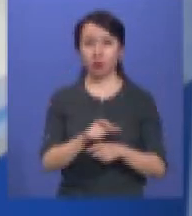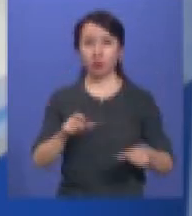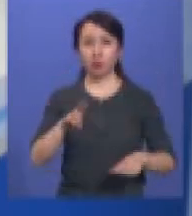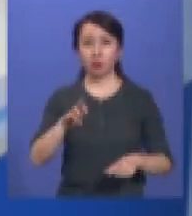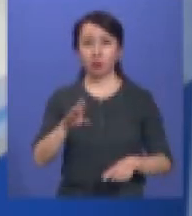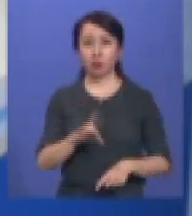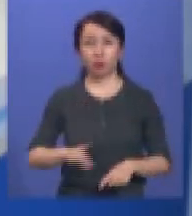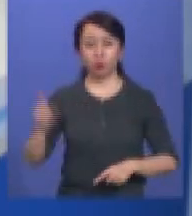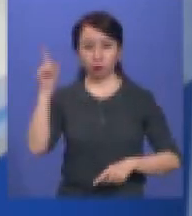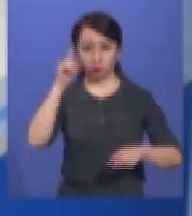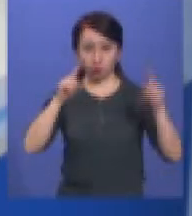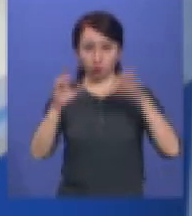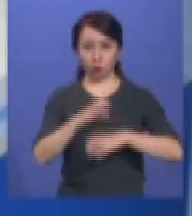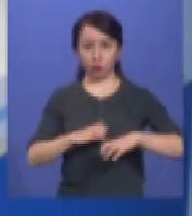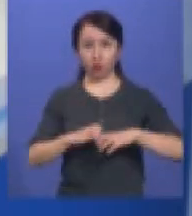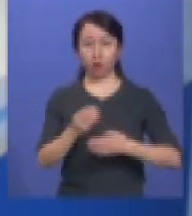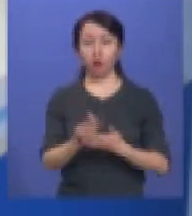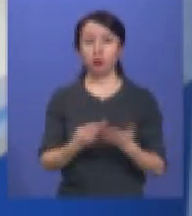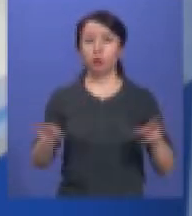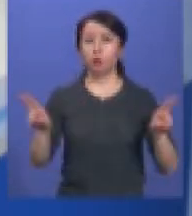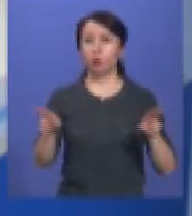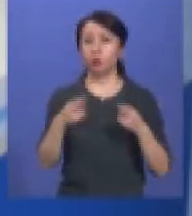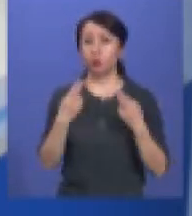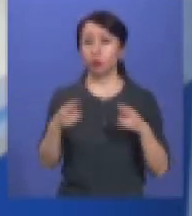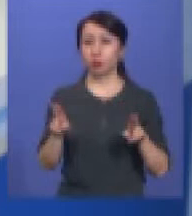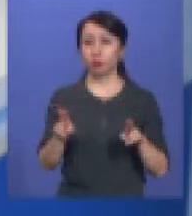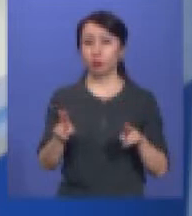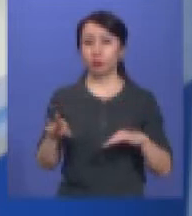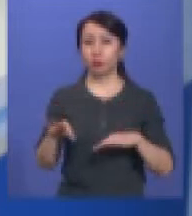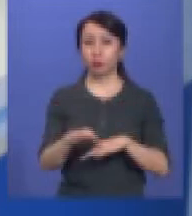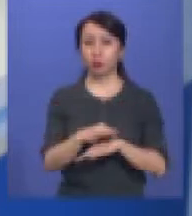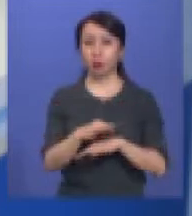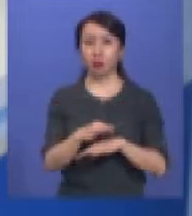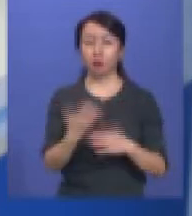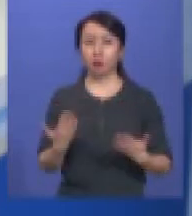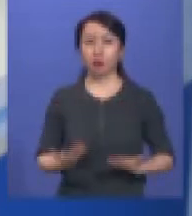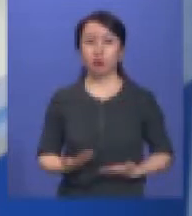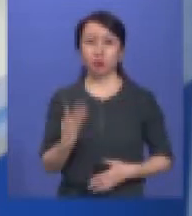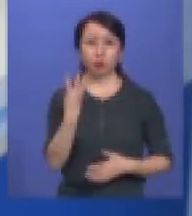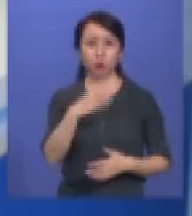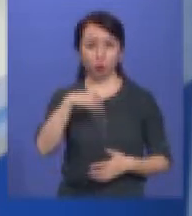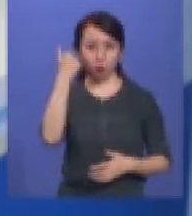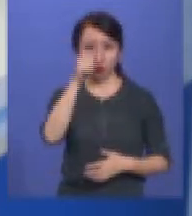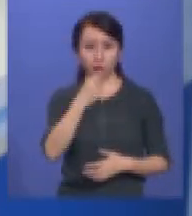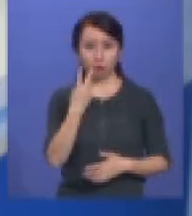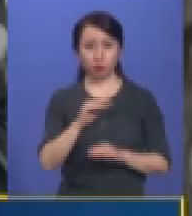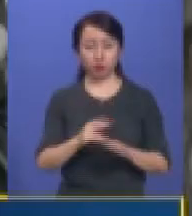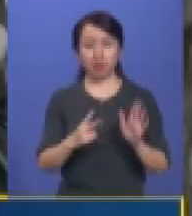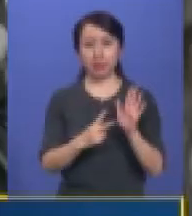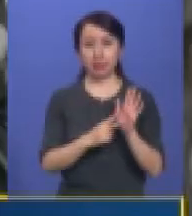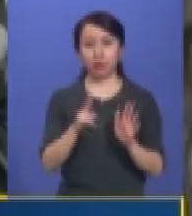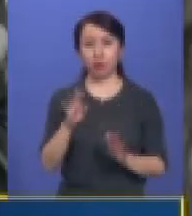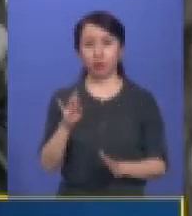района состоят в творческом коллективе, пишут музыку и песни. У пары, прожившей в браке более 40 лет, двое детей и 7 внуков.